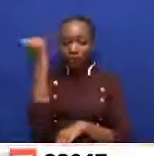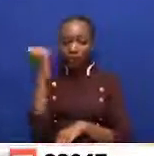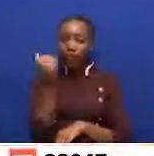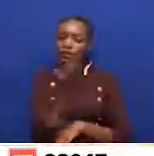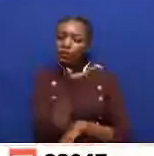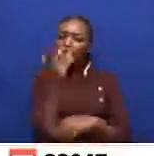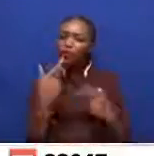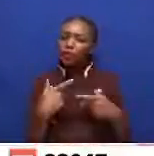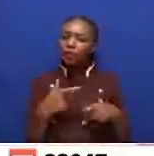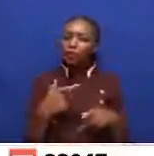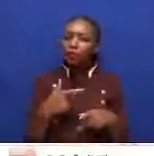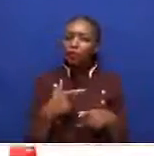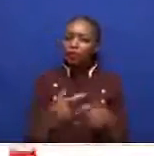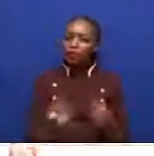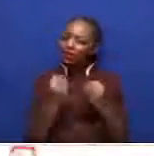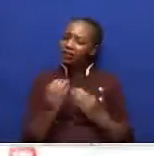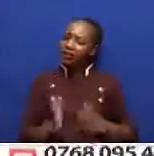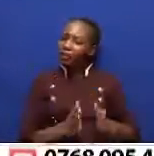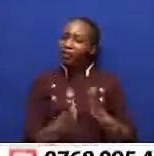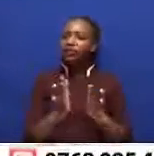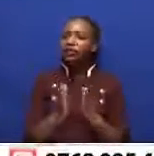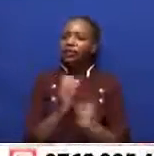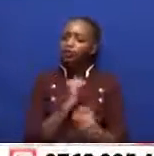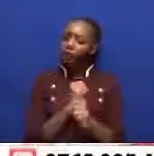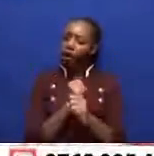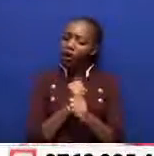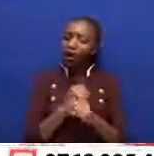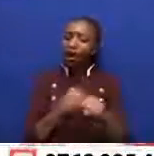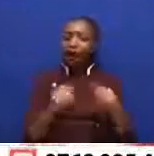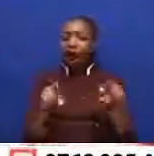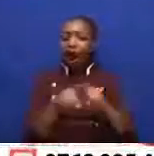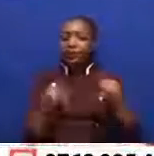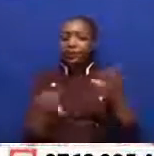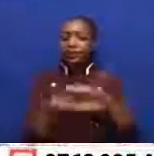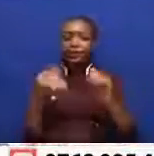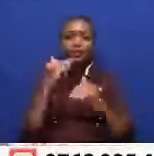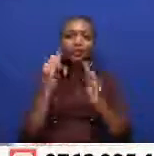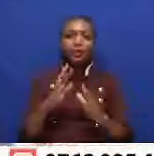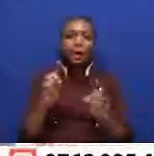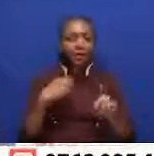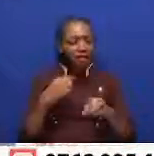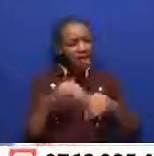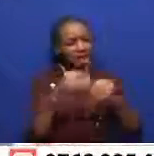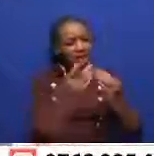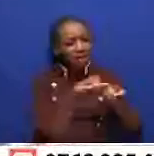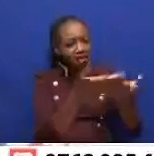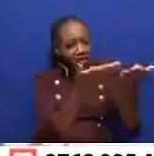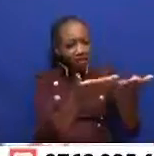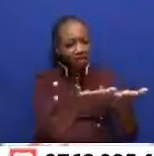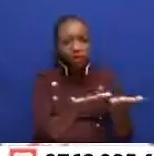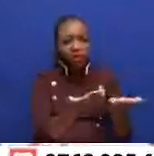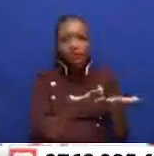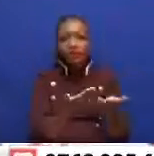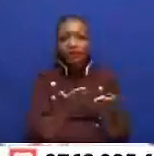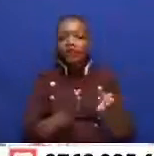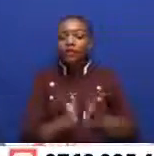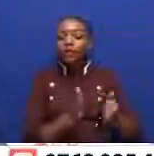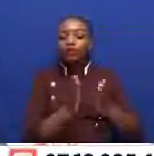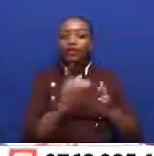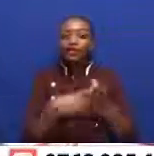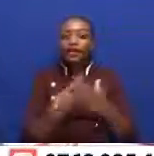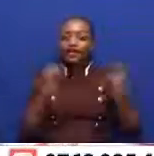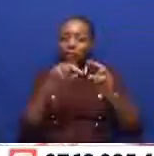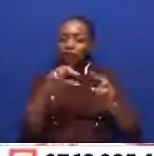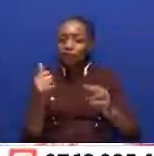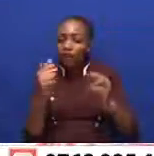ndio walinipa nafasi hii kuhudumu kama naibu wa speaker, niwarudishie wadhifa huo wakaweze kutafuta